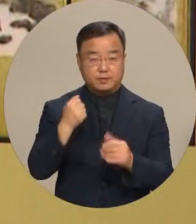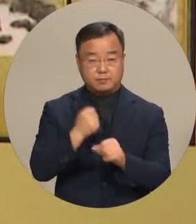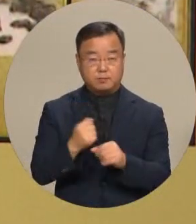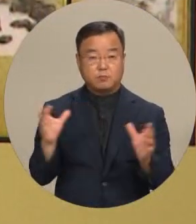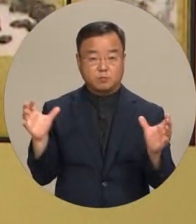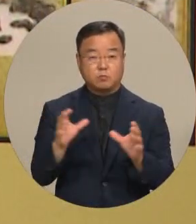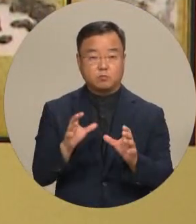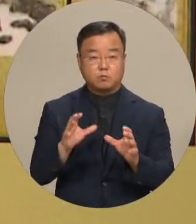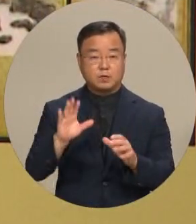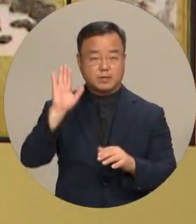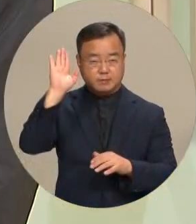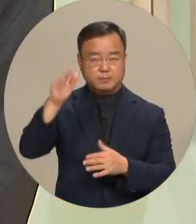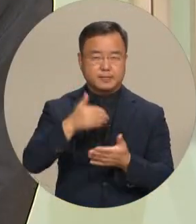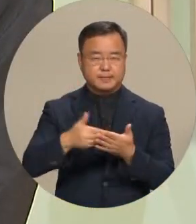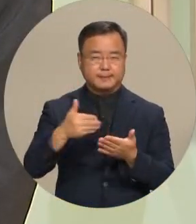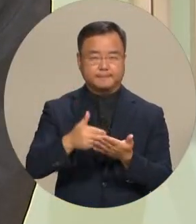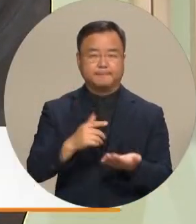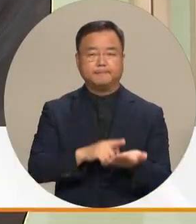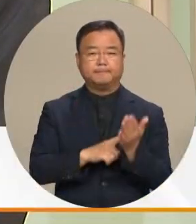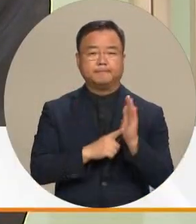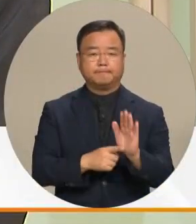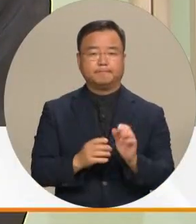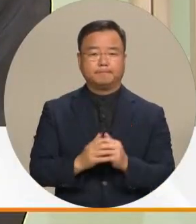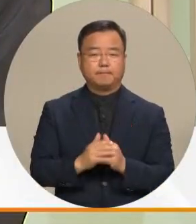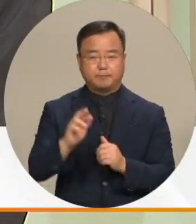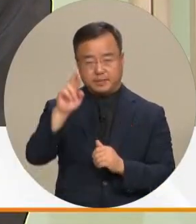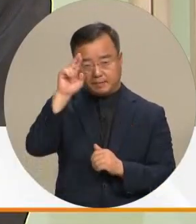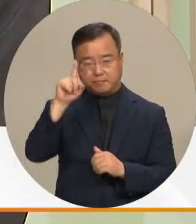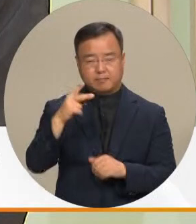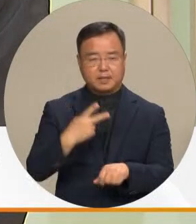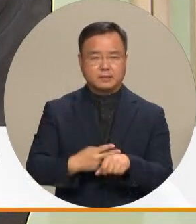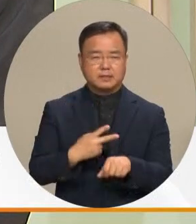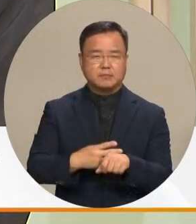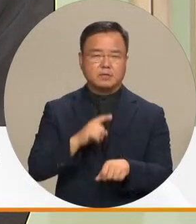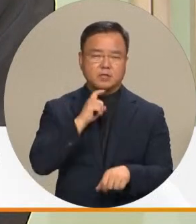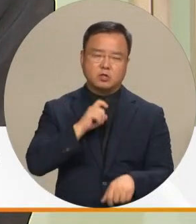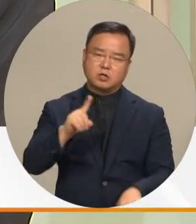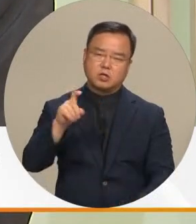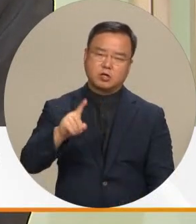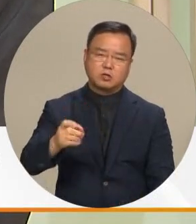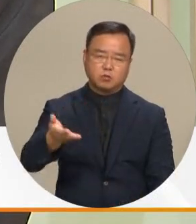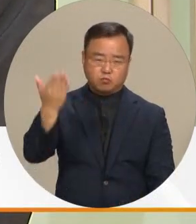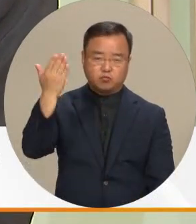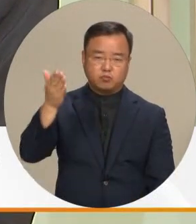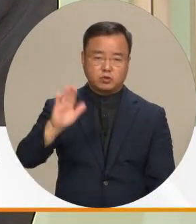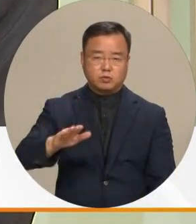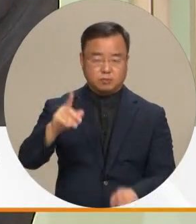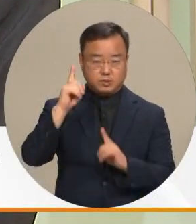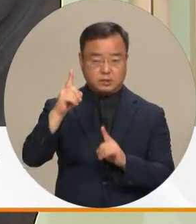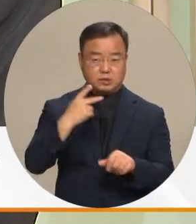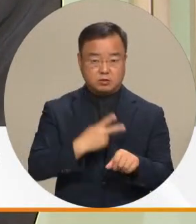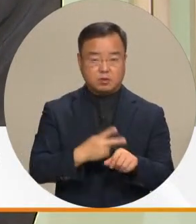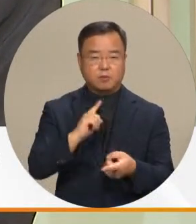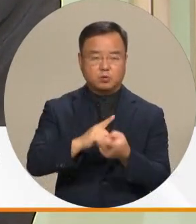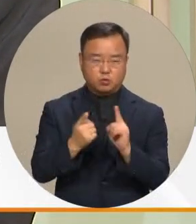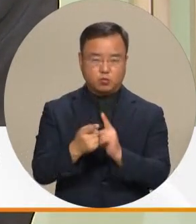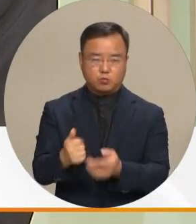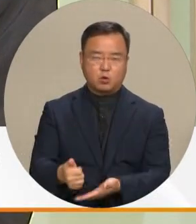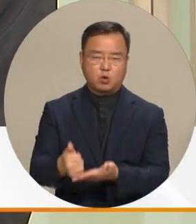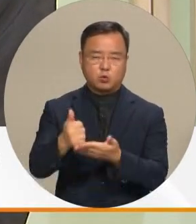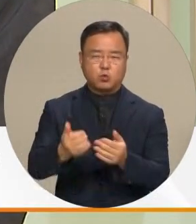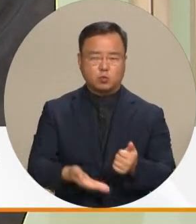했습니다. 박승무 선생님의 10살, 11살 위에 이응노 선생님입니다. 그러함에도 불구하고 서로 존칭을